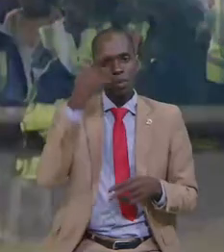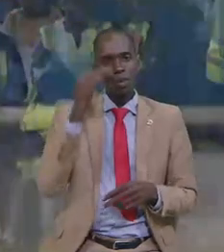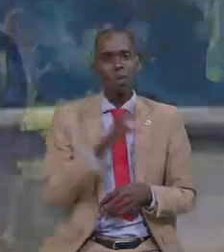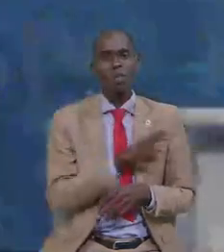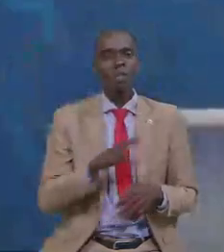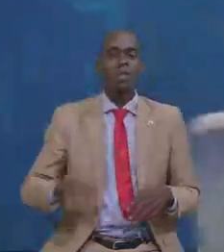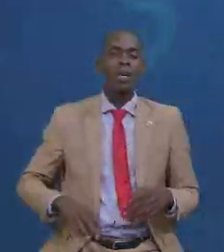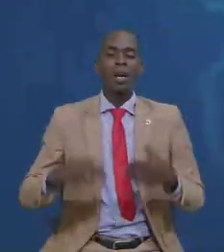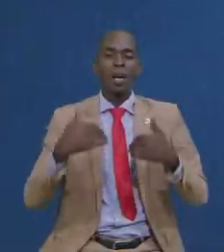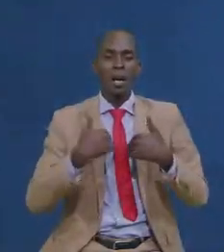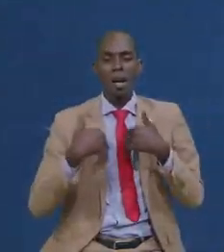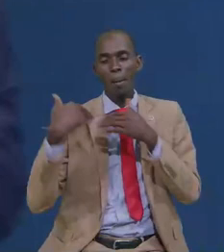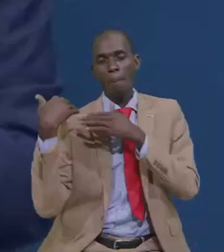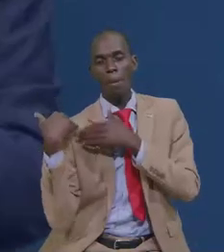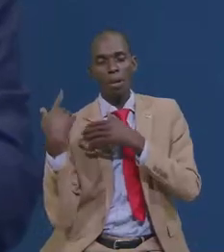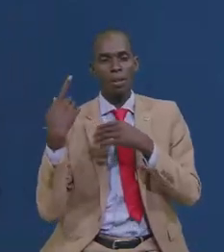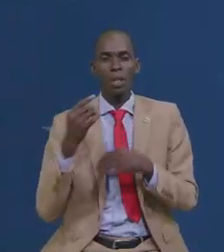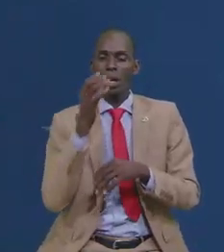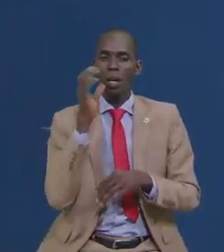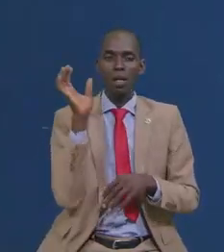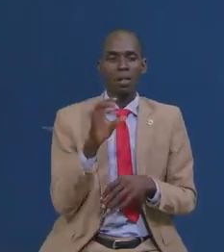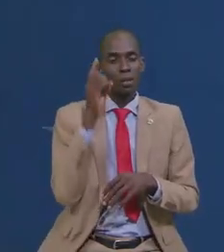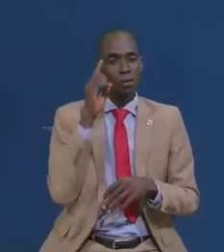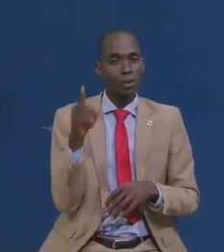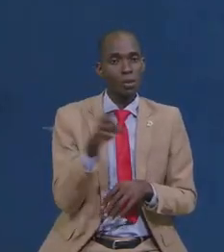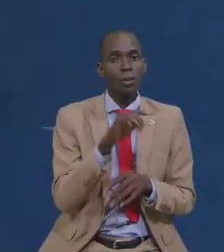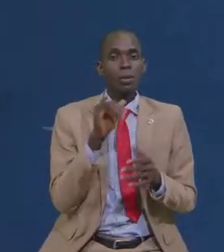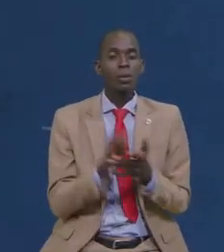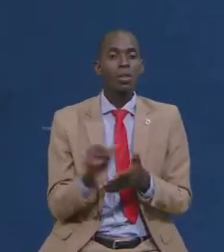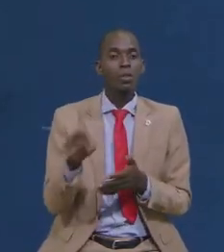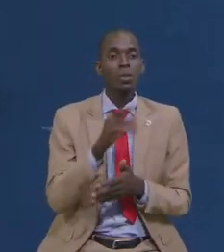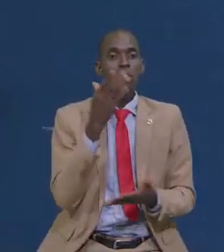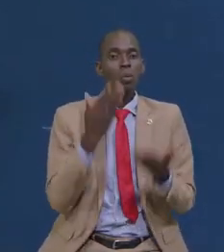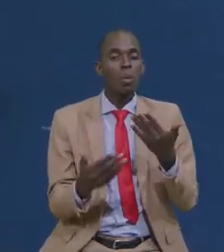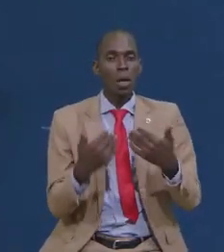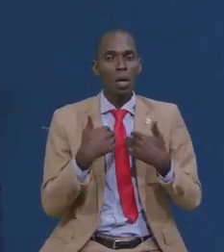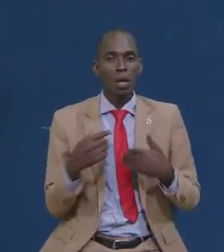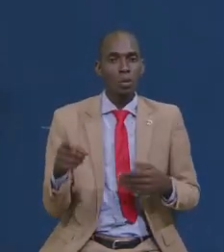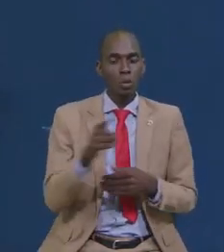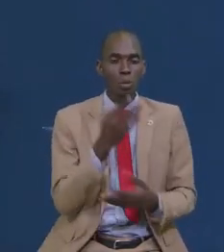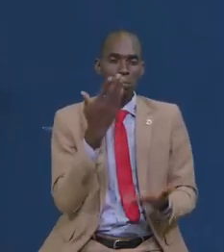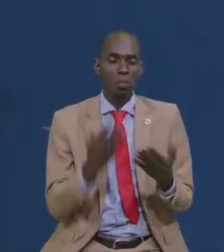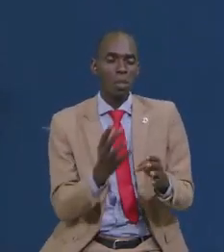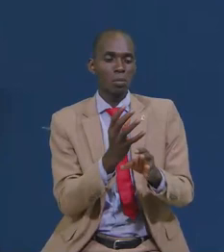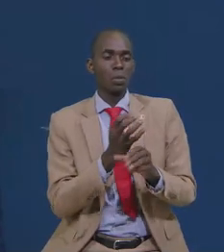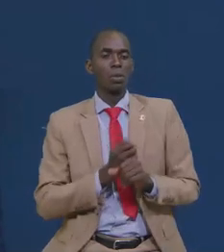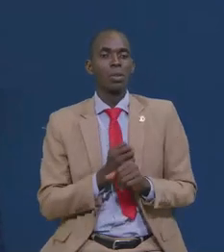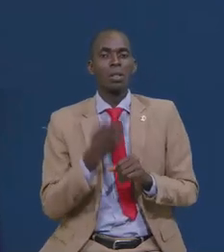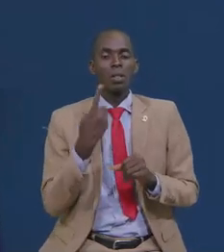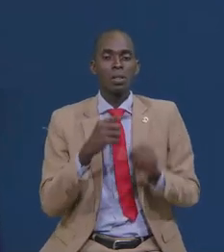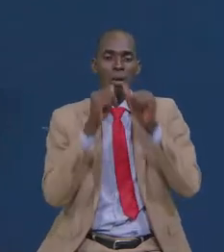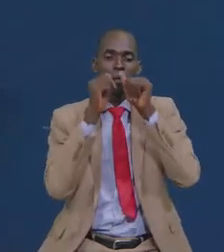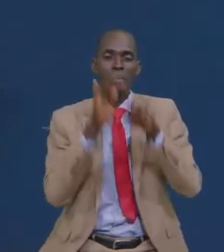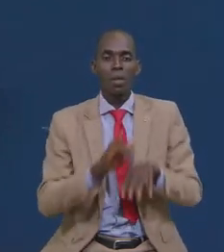Christ a porté la malédiction pour vous. Afin que vous ayez, afin que